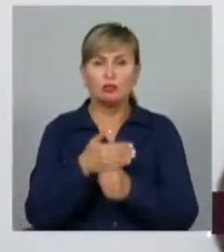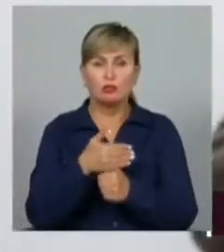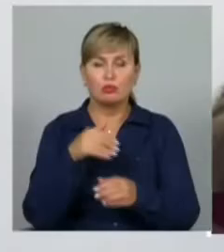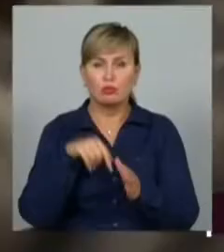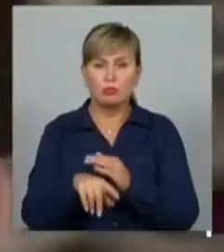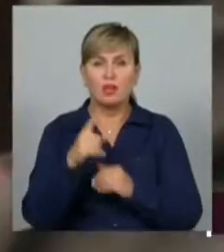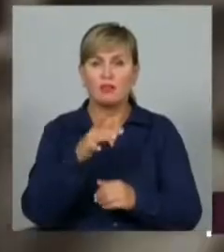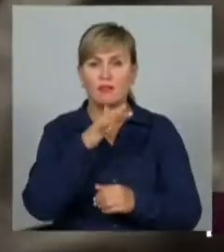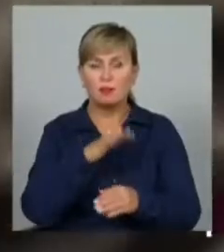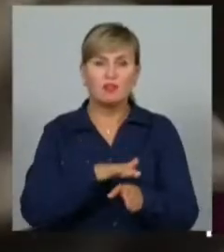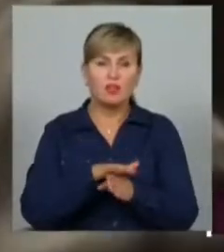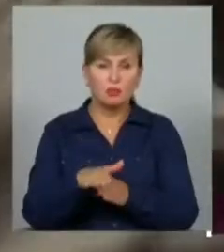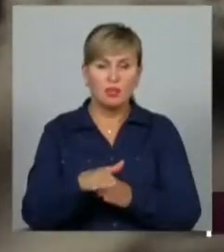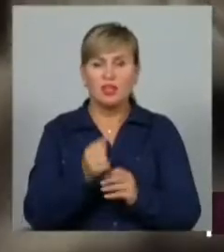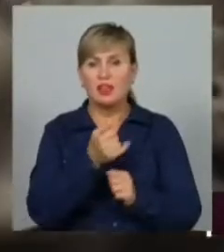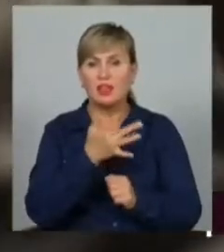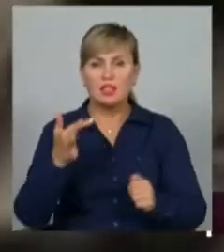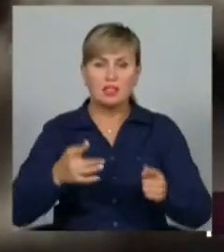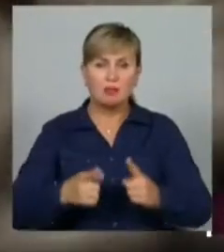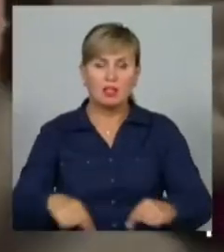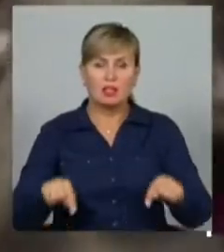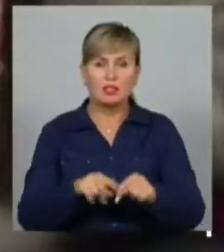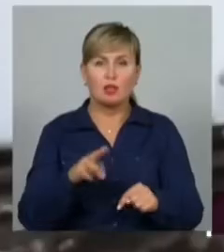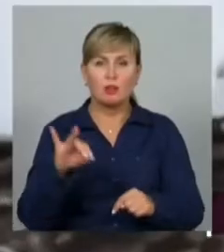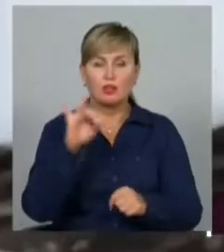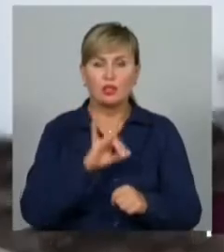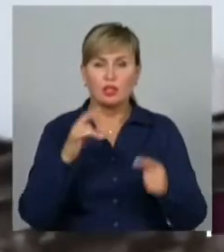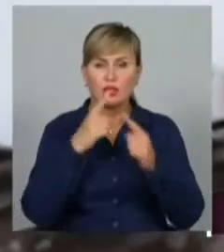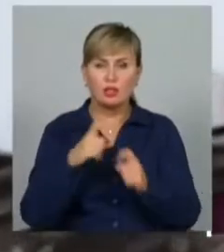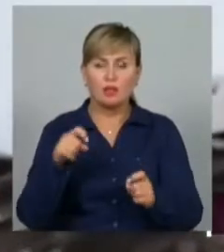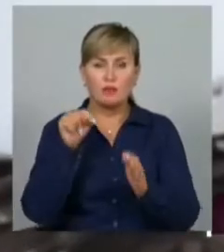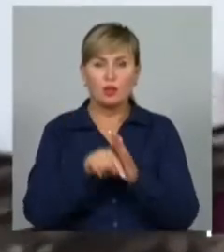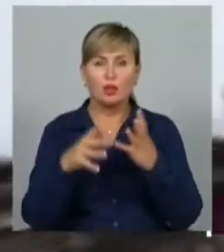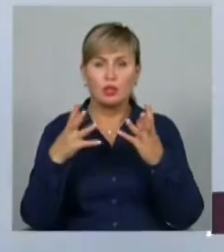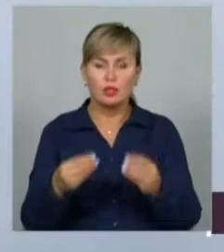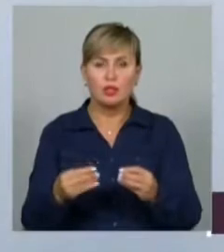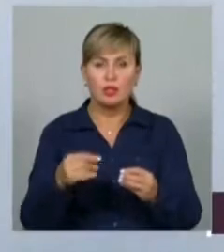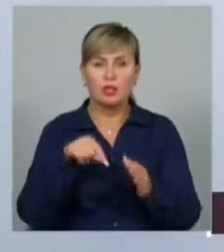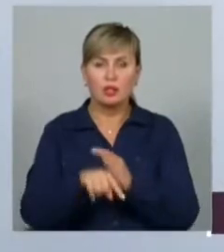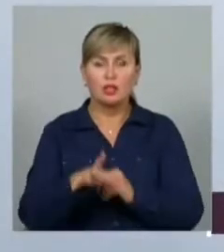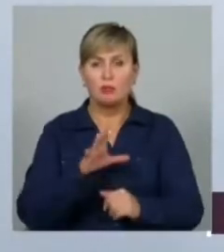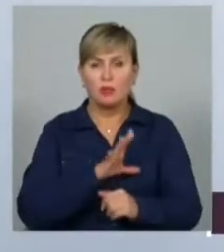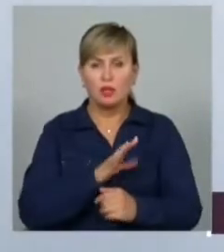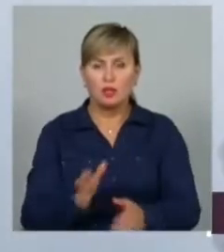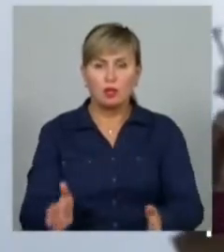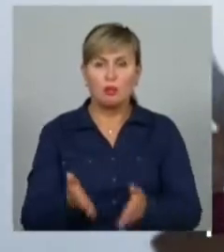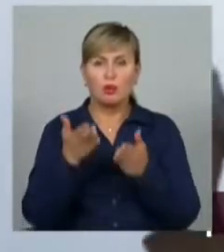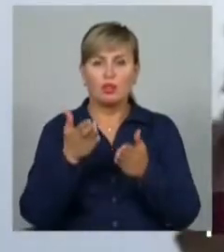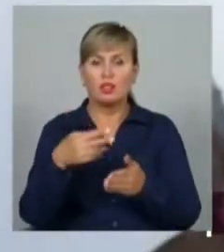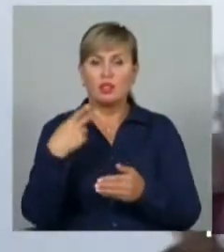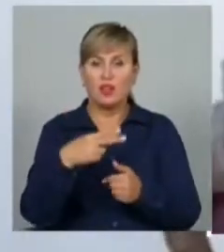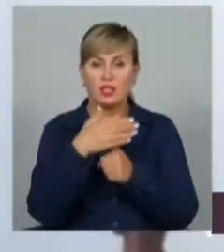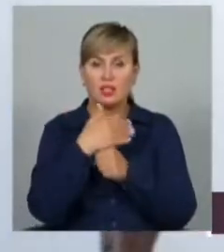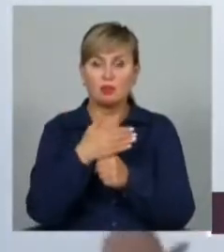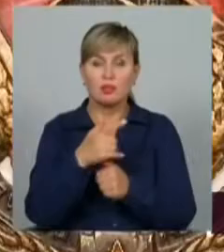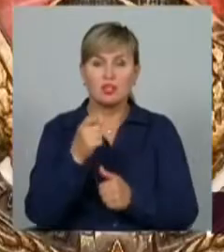нацистов одновременно выполняли несколько подразделений. По историческим данным, в тот день над Рейхстагом было поднято 20 знамен победы.